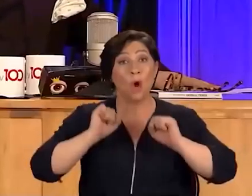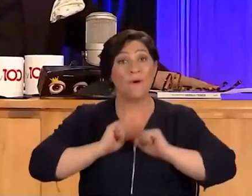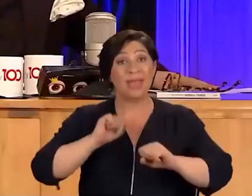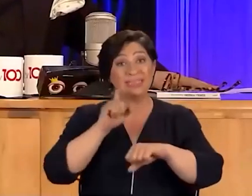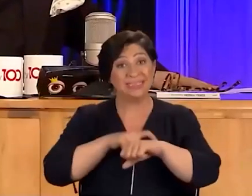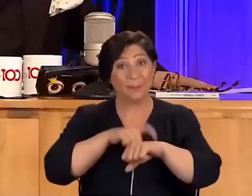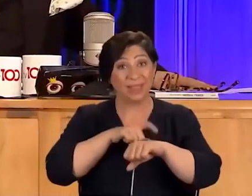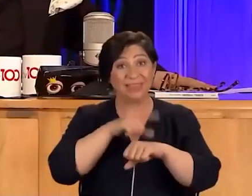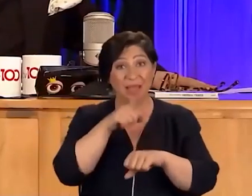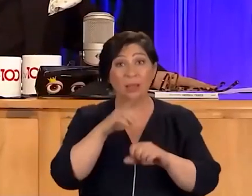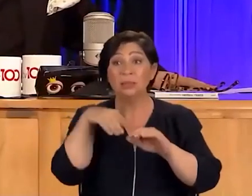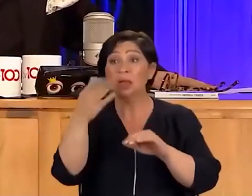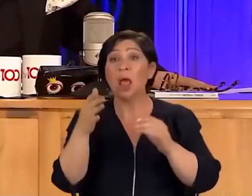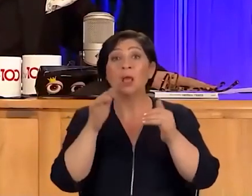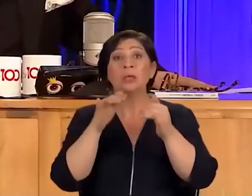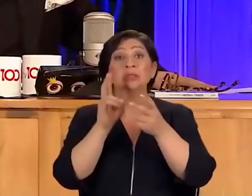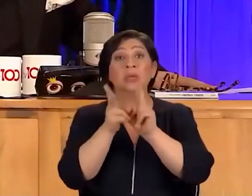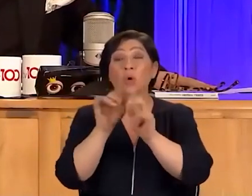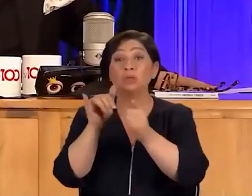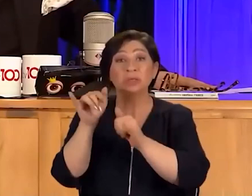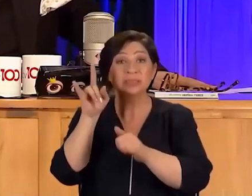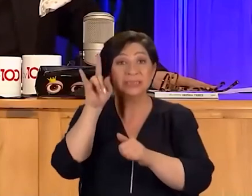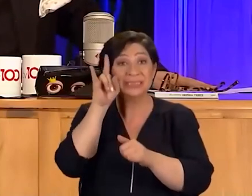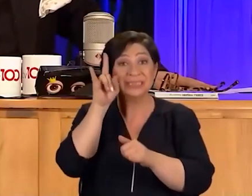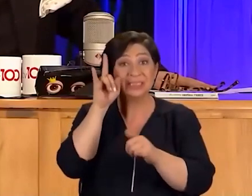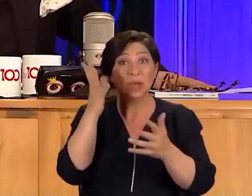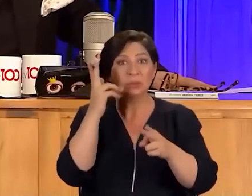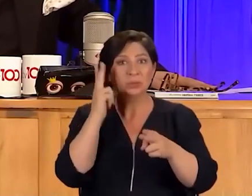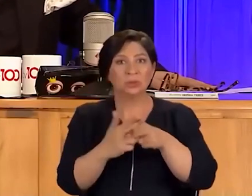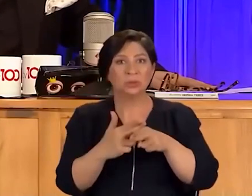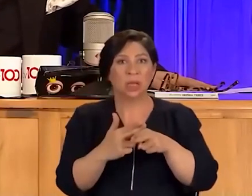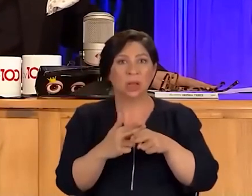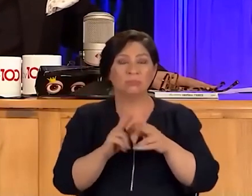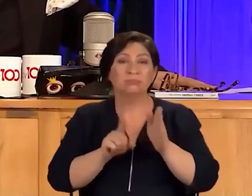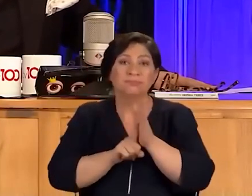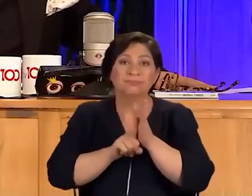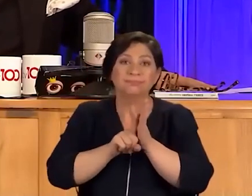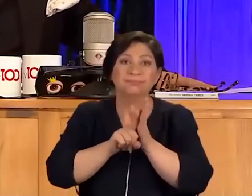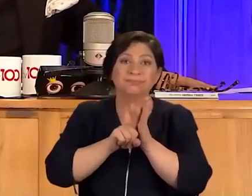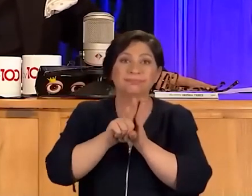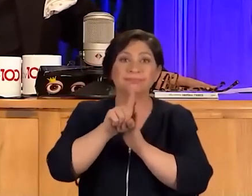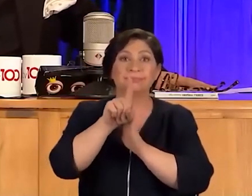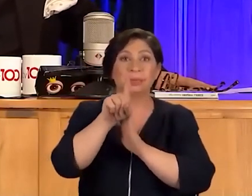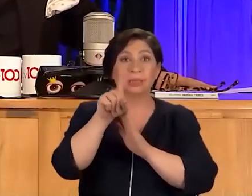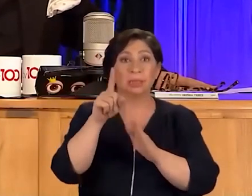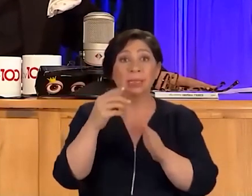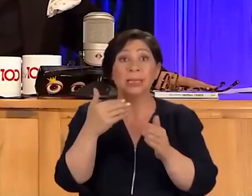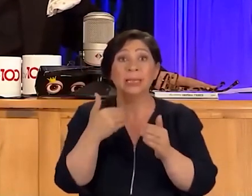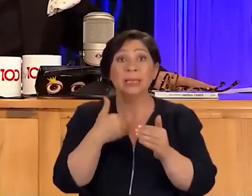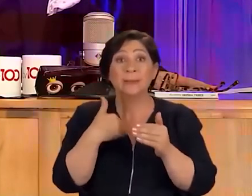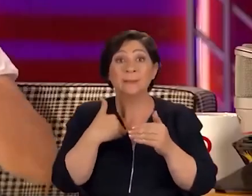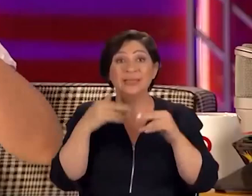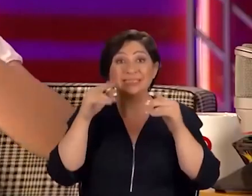provalar sırasında diğer oyuncuları kıskandıracak hızla ilerledi. Kıskandıracak bir hızla ilerledi. Ve